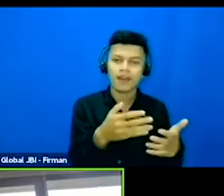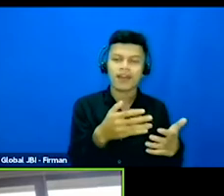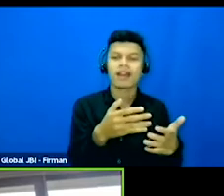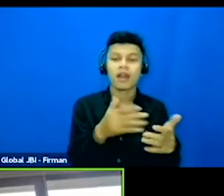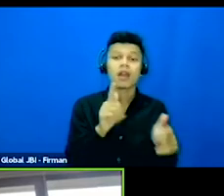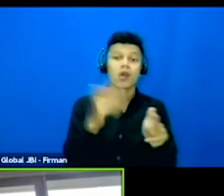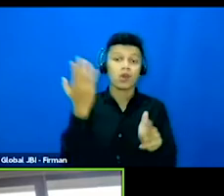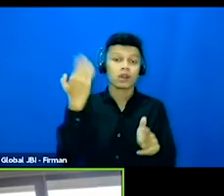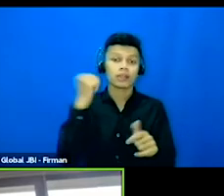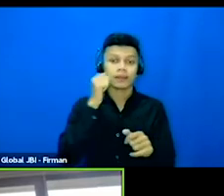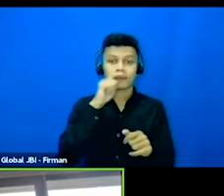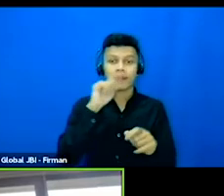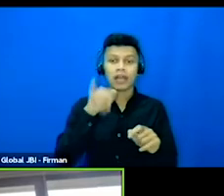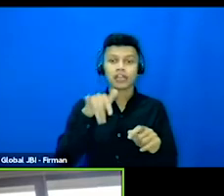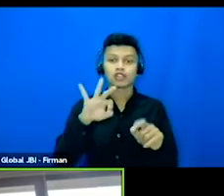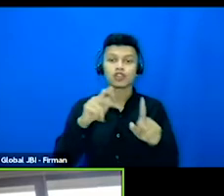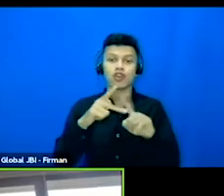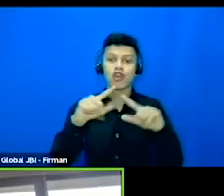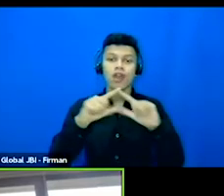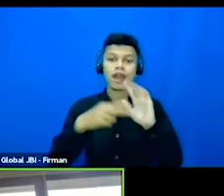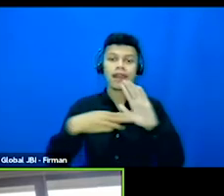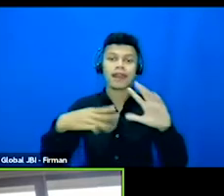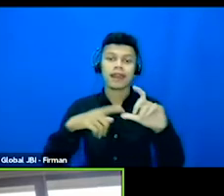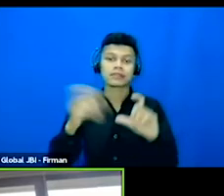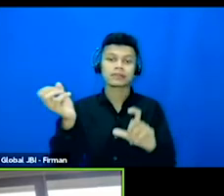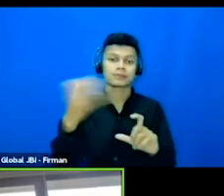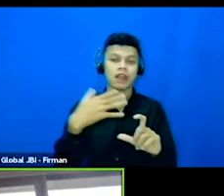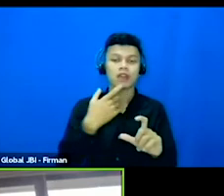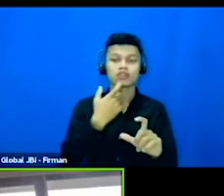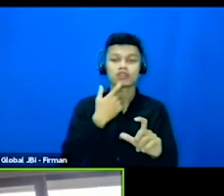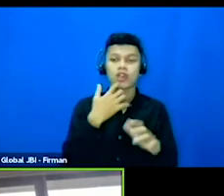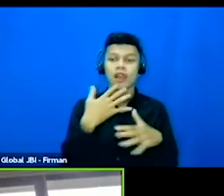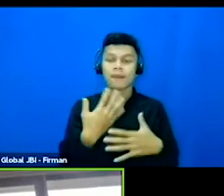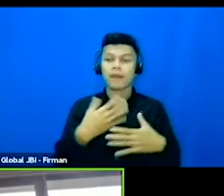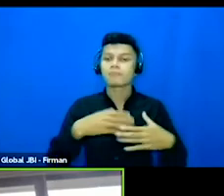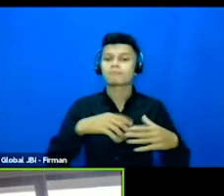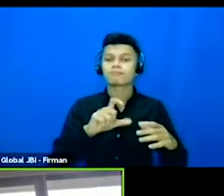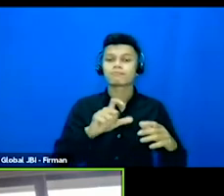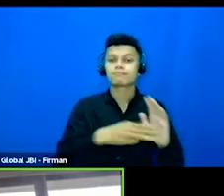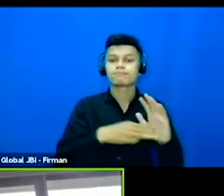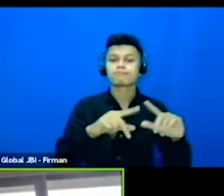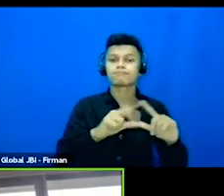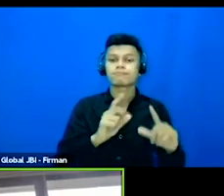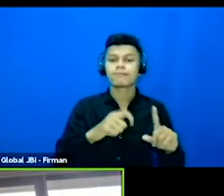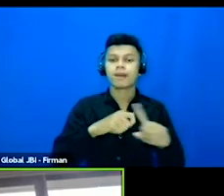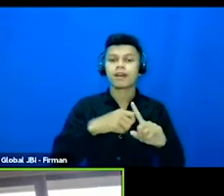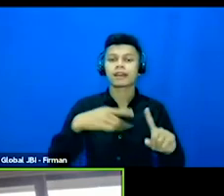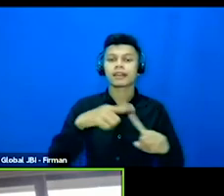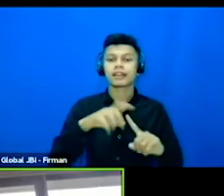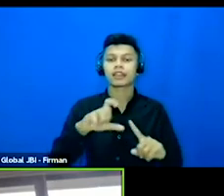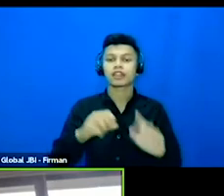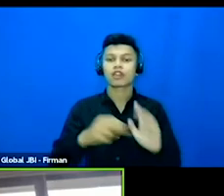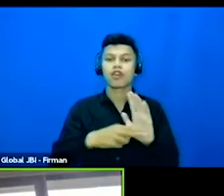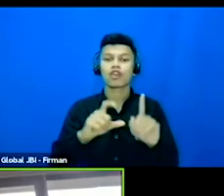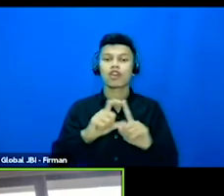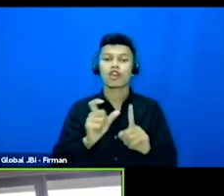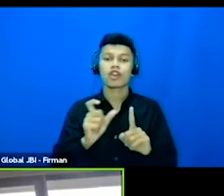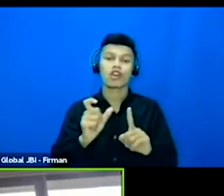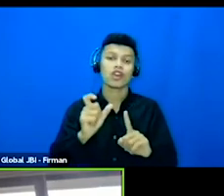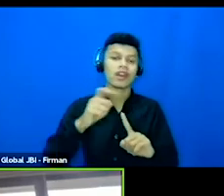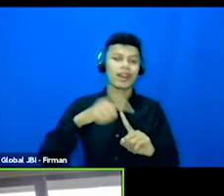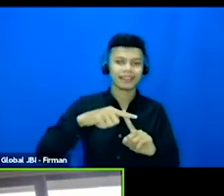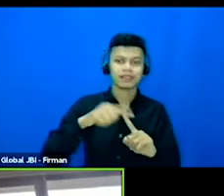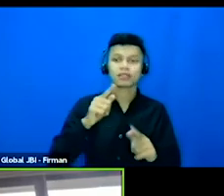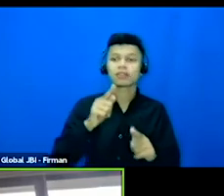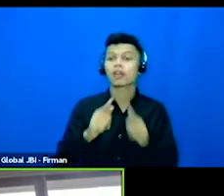tadi dari Pak Johanes kan menyampaikan terkait muslim terkait dengan market pondok ya kalau dari kami karena kami Lebih banyak ke pelayan